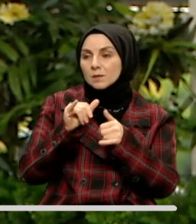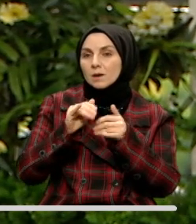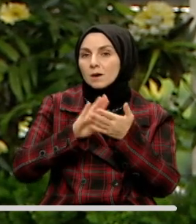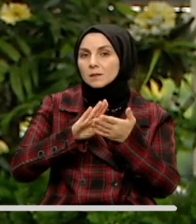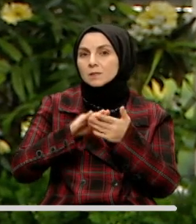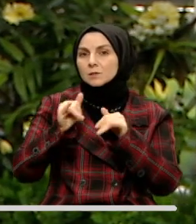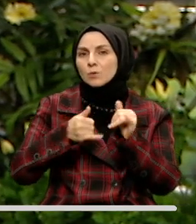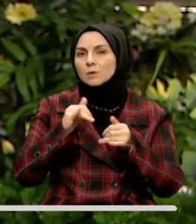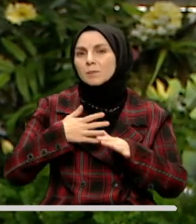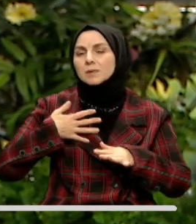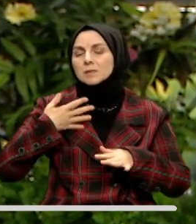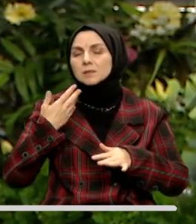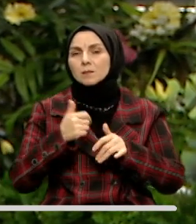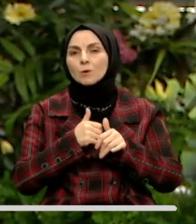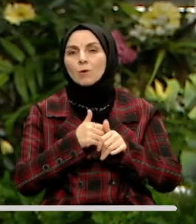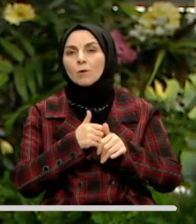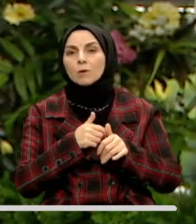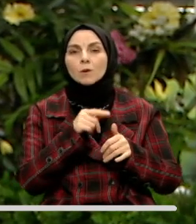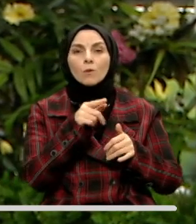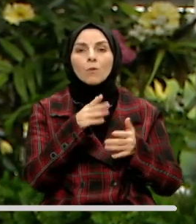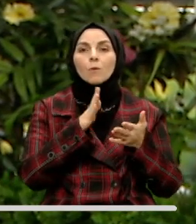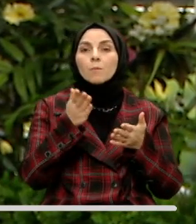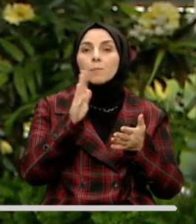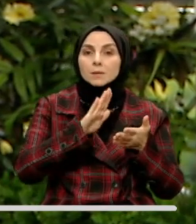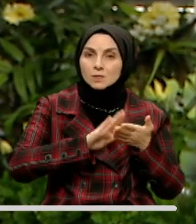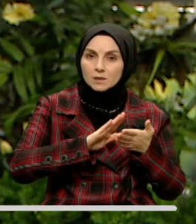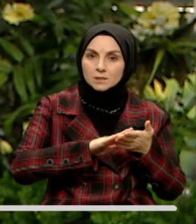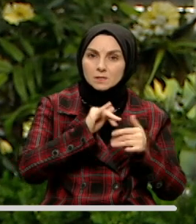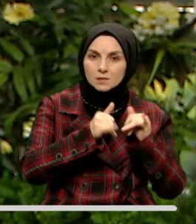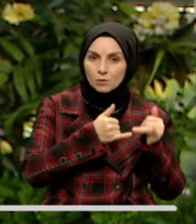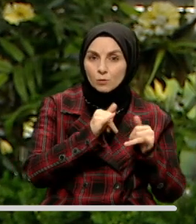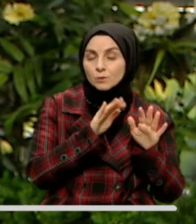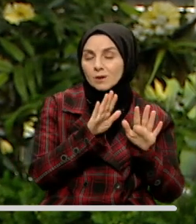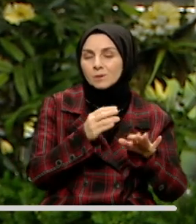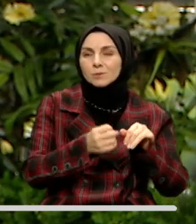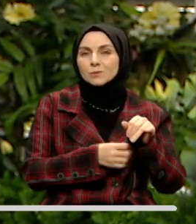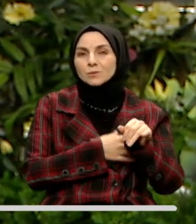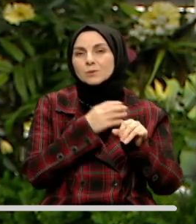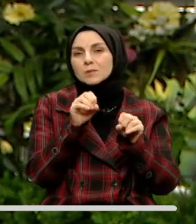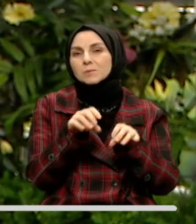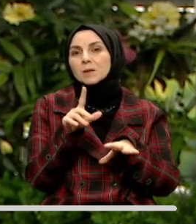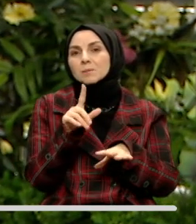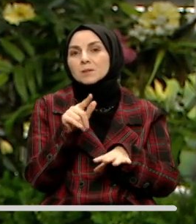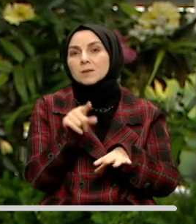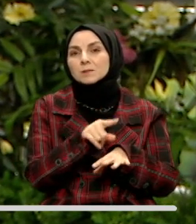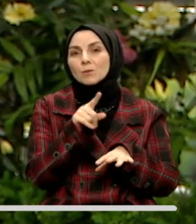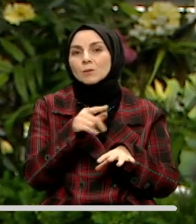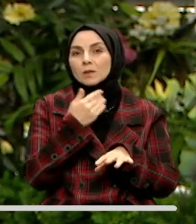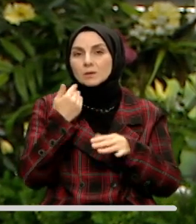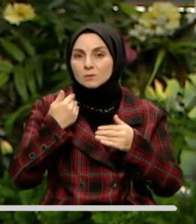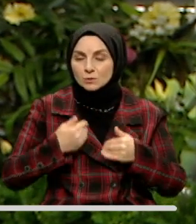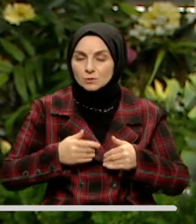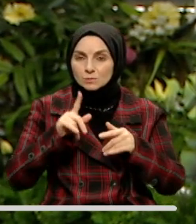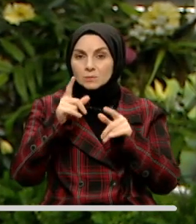dönüyor, oyuna devam ediyor. Ama duyguları boşaltmak lazım. Onlar vücudumuzun bir yerlerinde kalıyor.